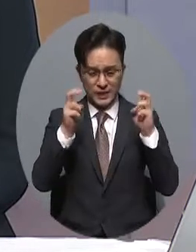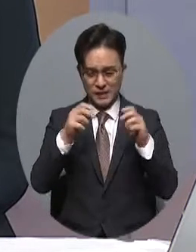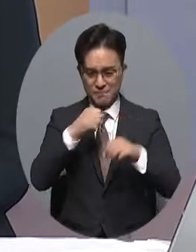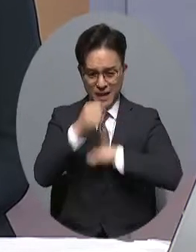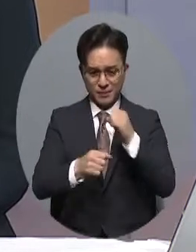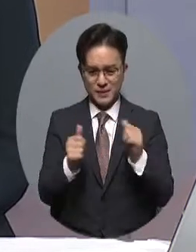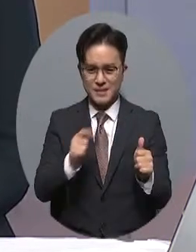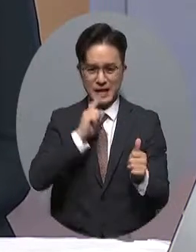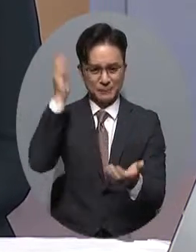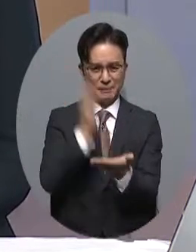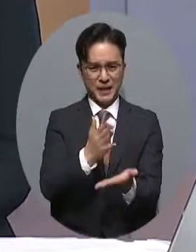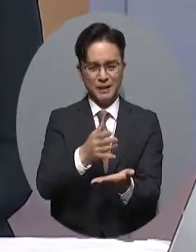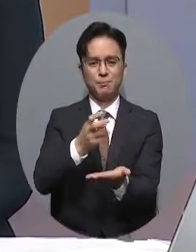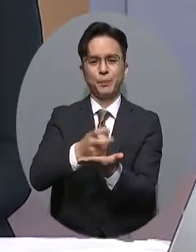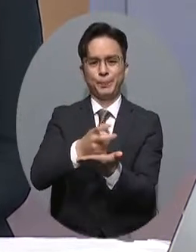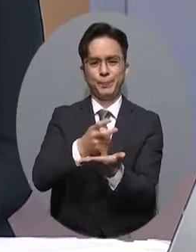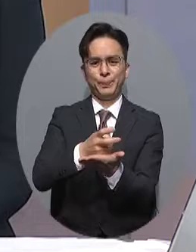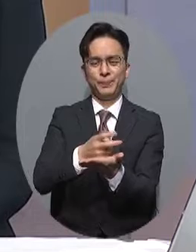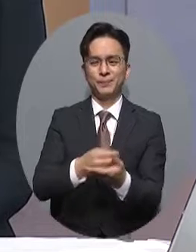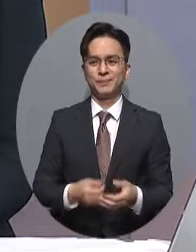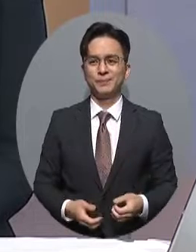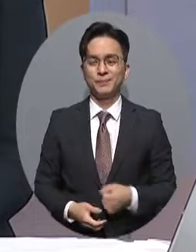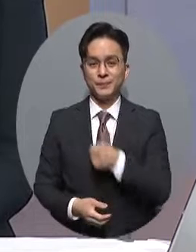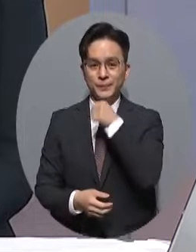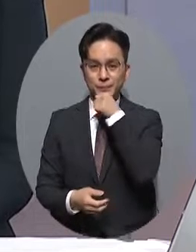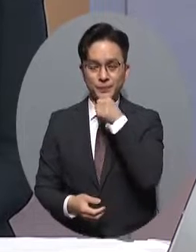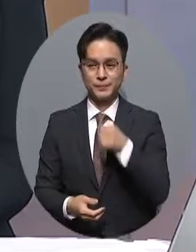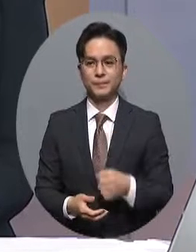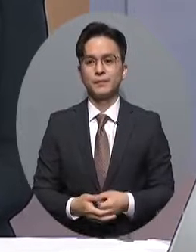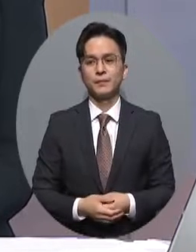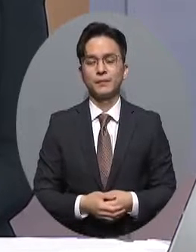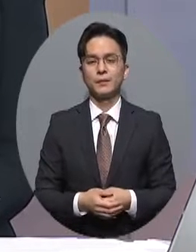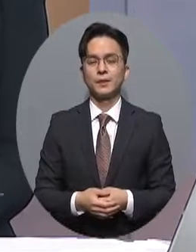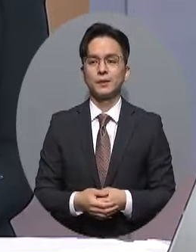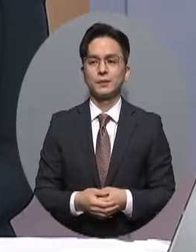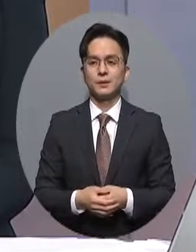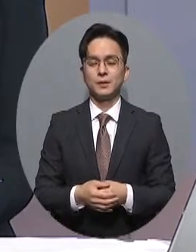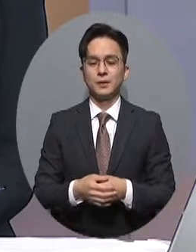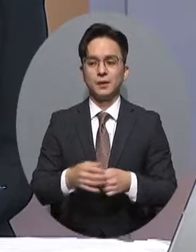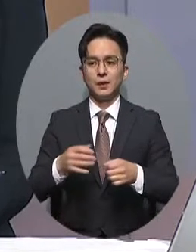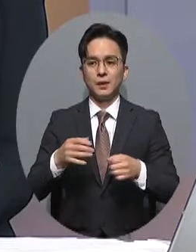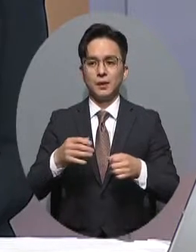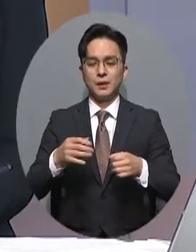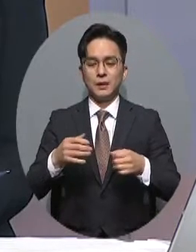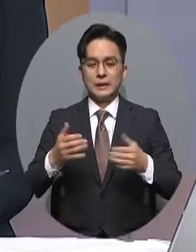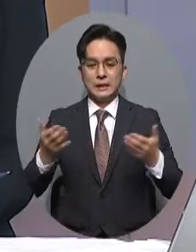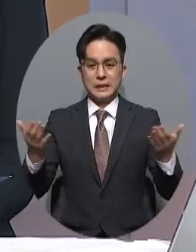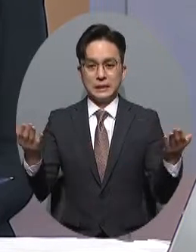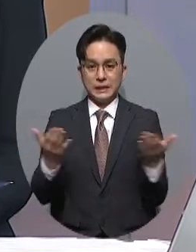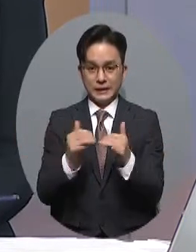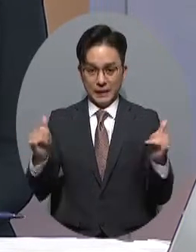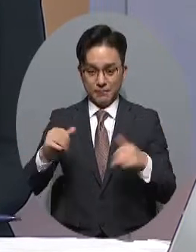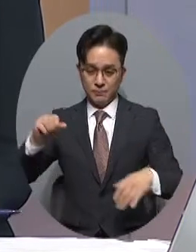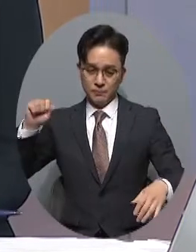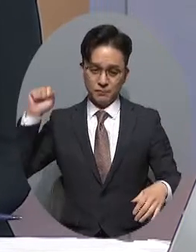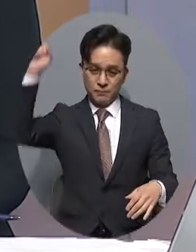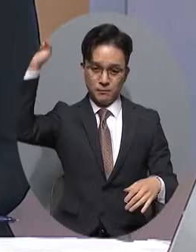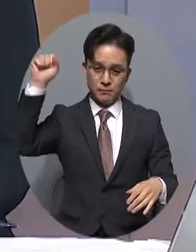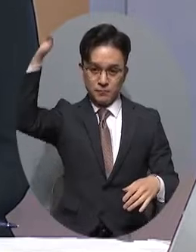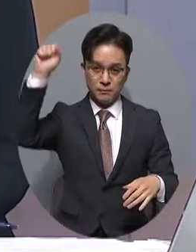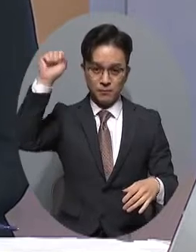법안으로도 합법적인 쟁이나 투쟁 상태에서 발생한 피해에 대해서는 손해배상 청구를 할 수 없다고 법으로 돼